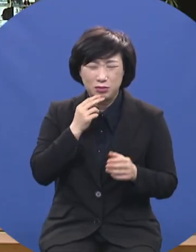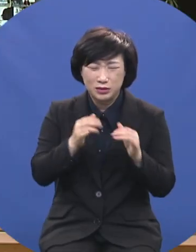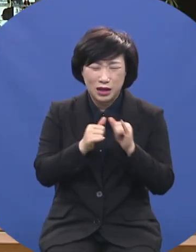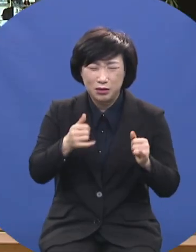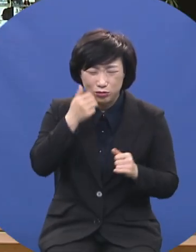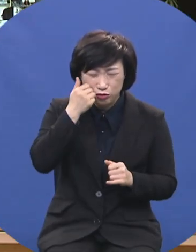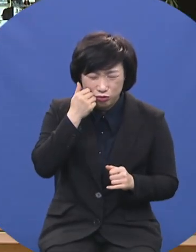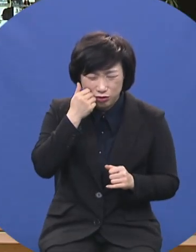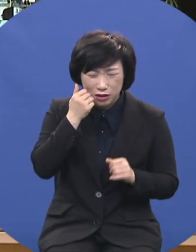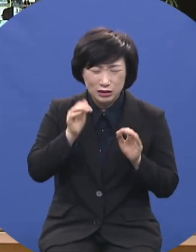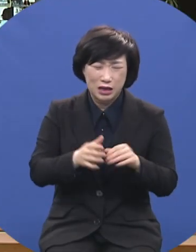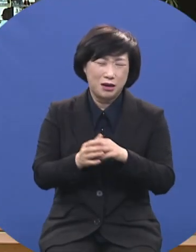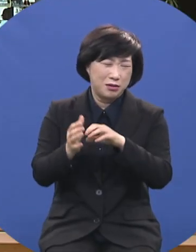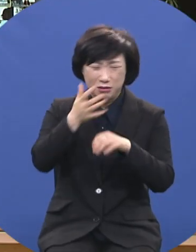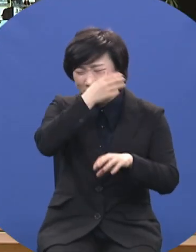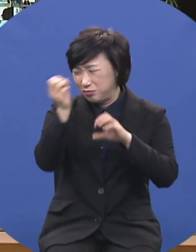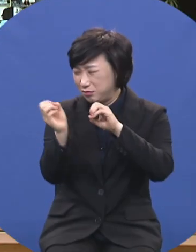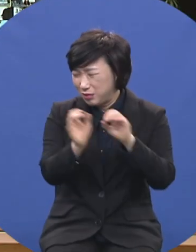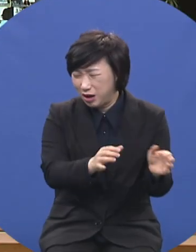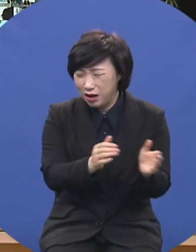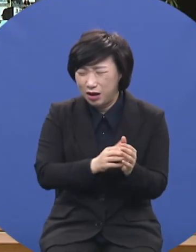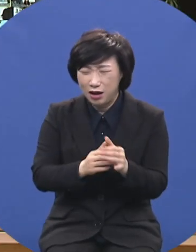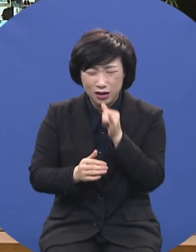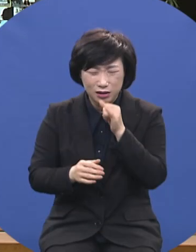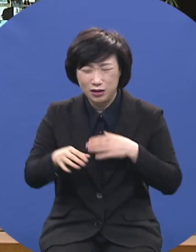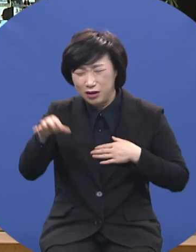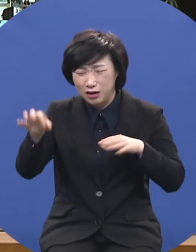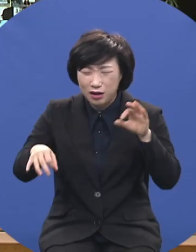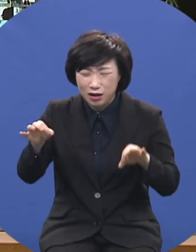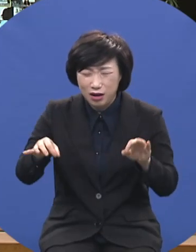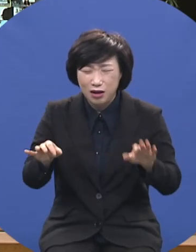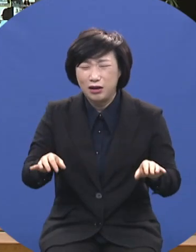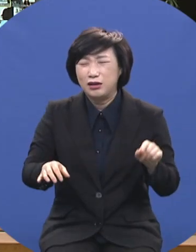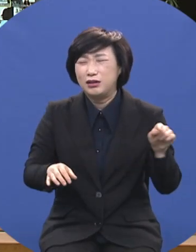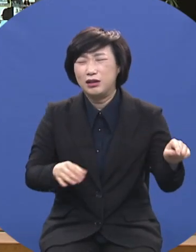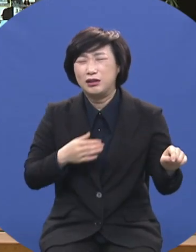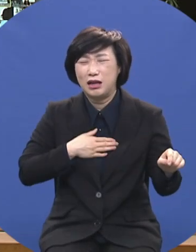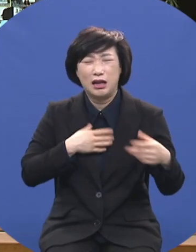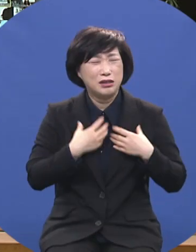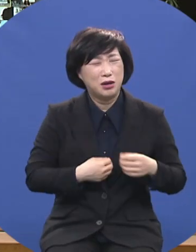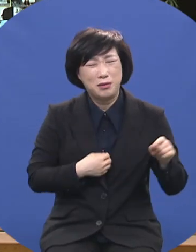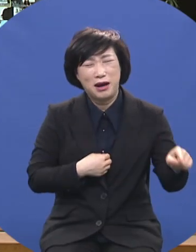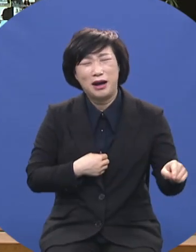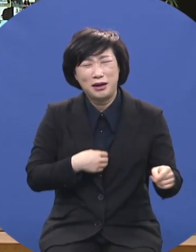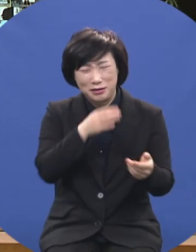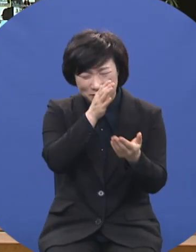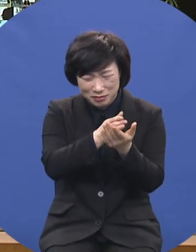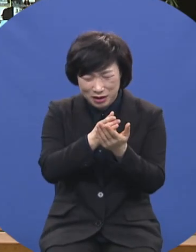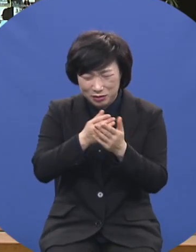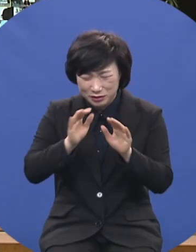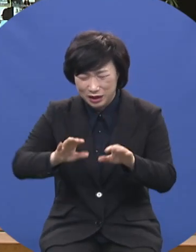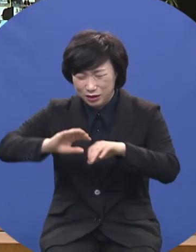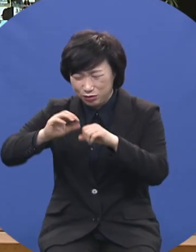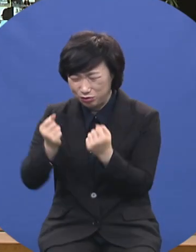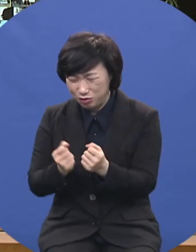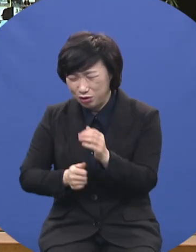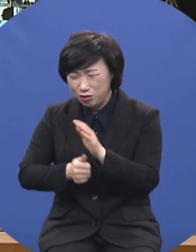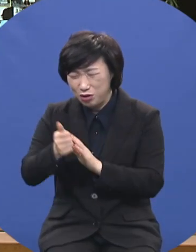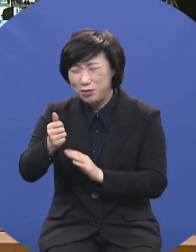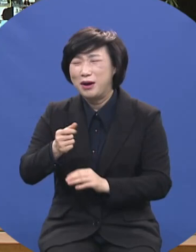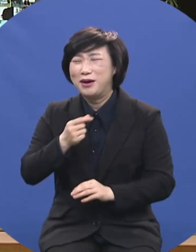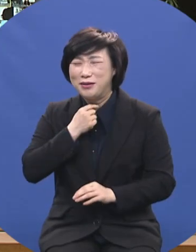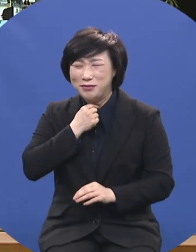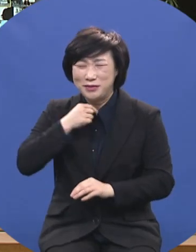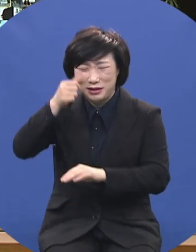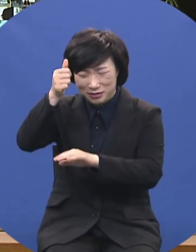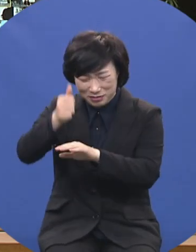자는 결코 버림받을 것이니 우리는 그런 절망적인 자가 되지 말고 순종하여 소망의 작품을